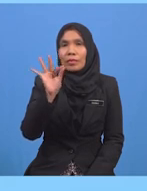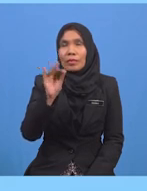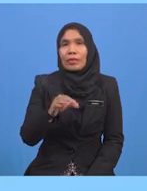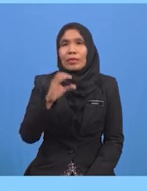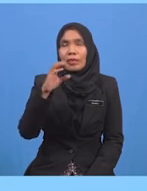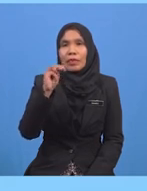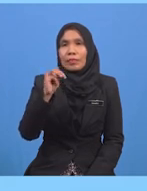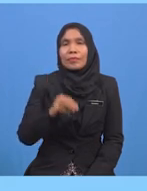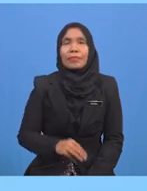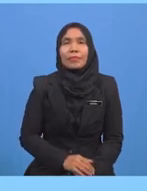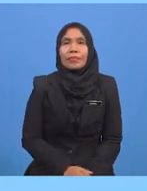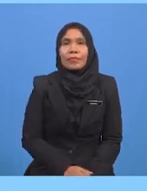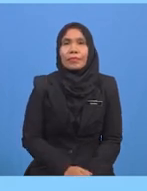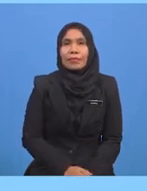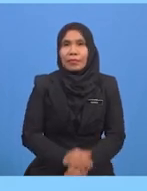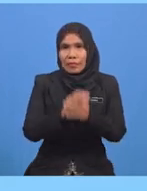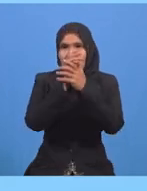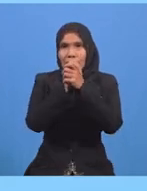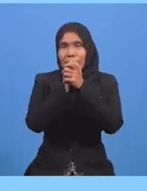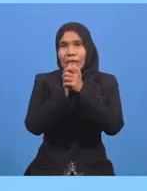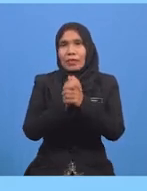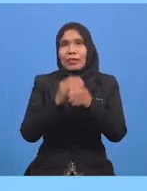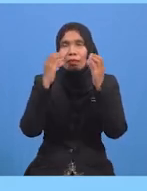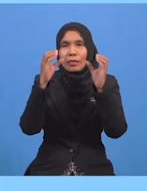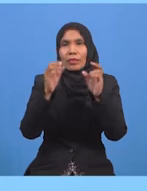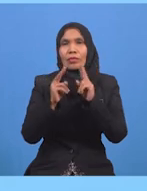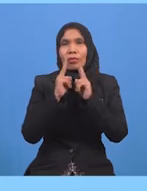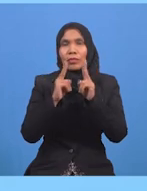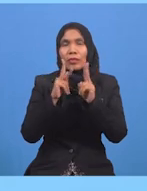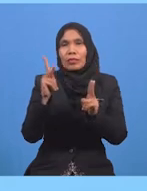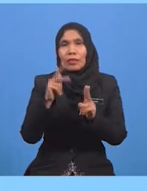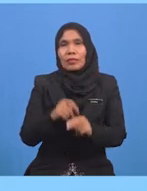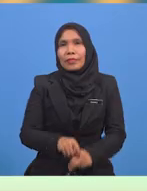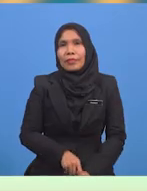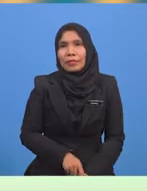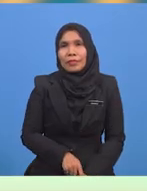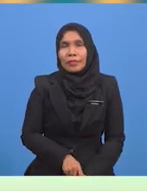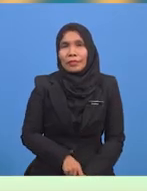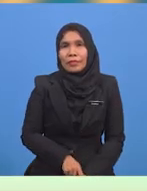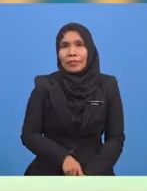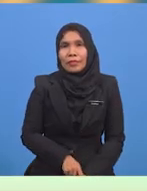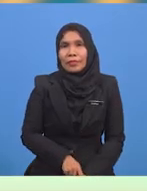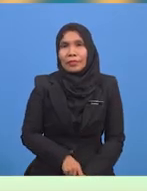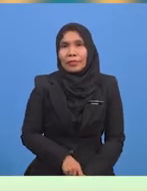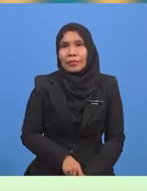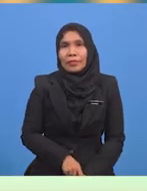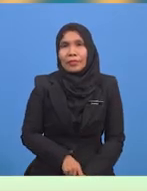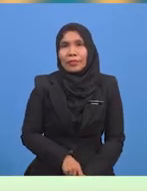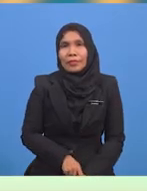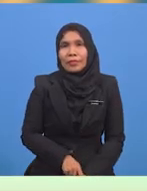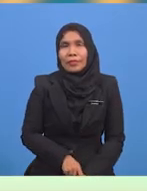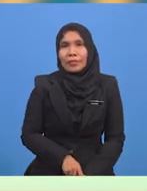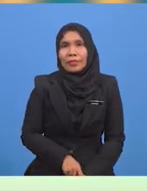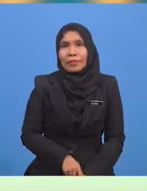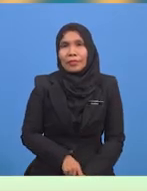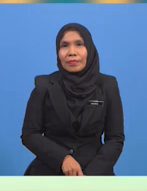8.159 sentimeter. Tahniah cikgu ucapkan bagi murid yang telah mendapat